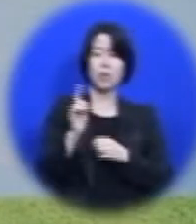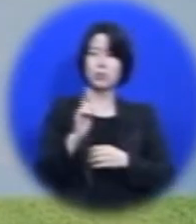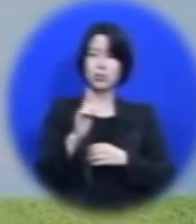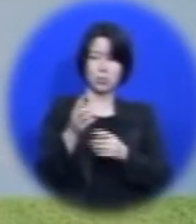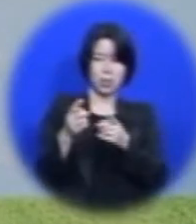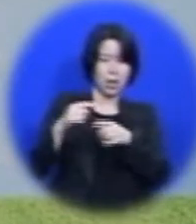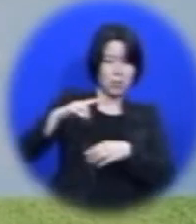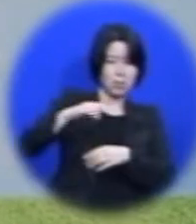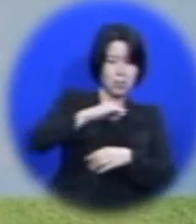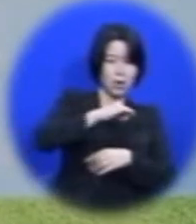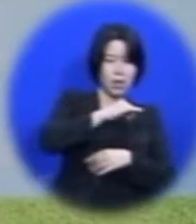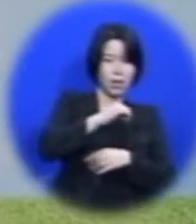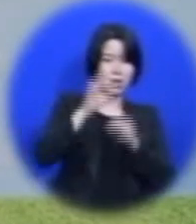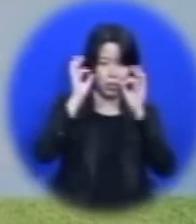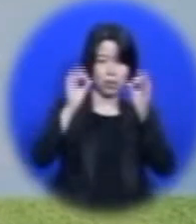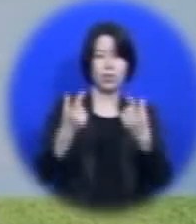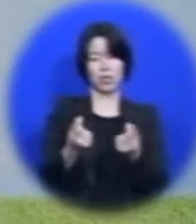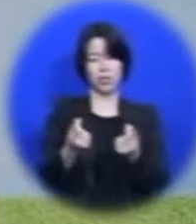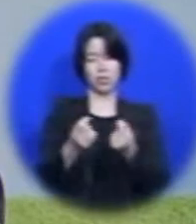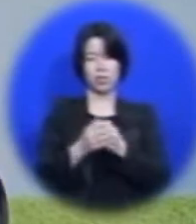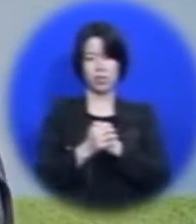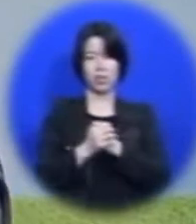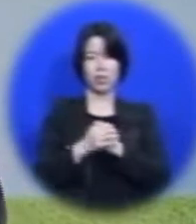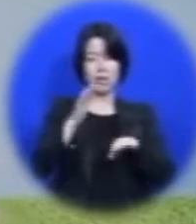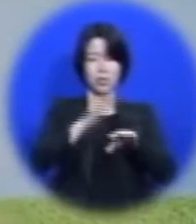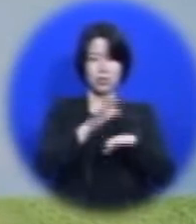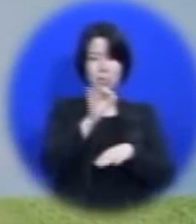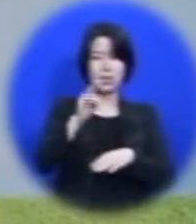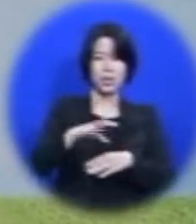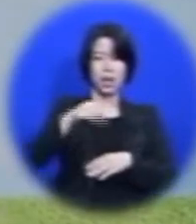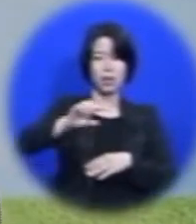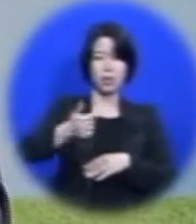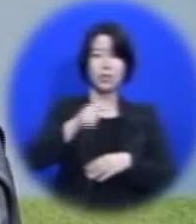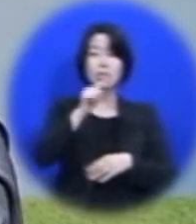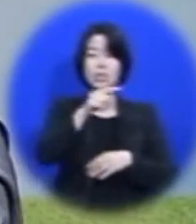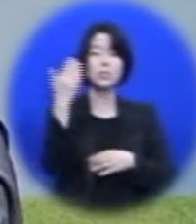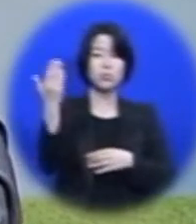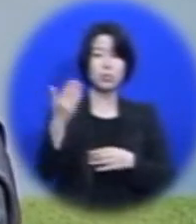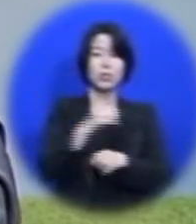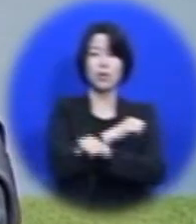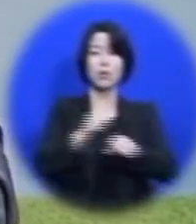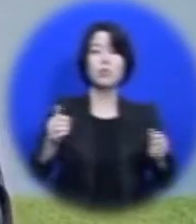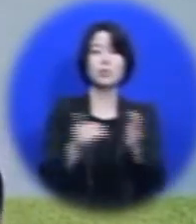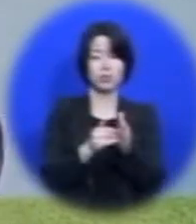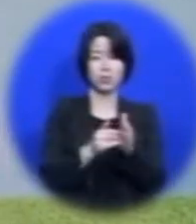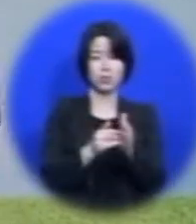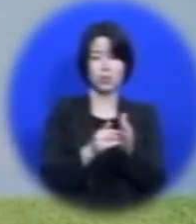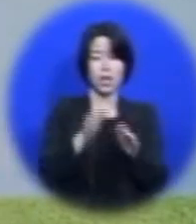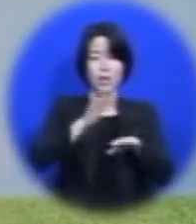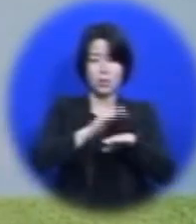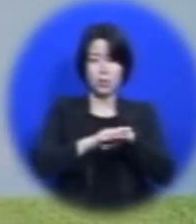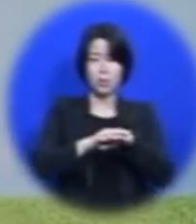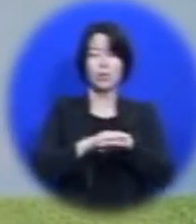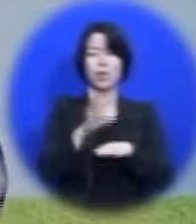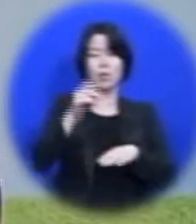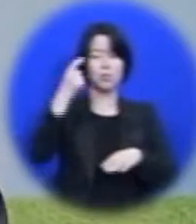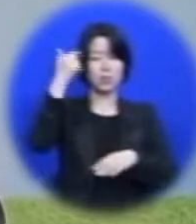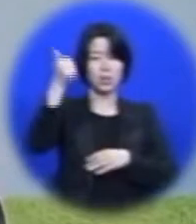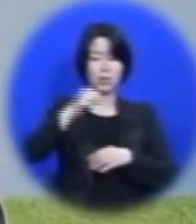벌레 보듯이 본다는 손양원 목사님 그분은 용서하셨어요. 손양원 목사님 그분은